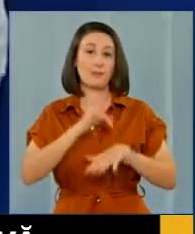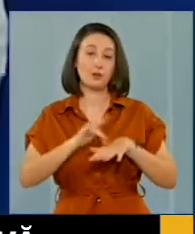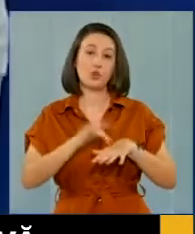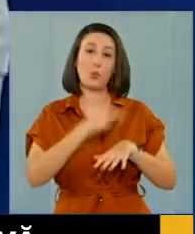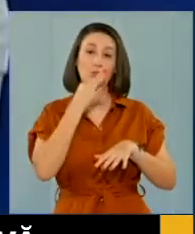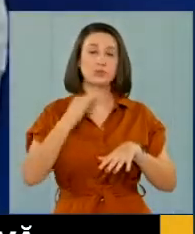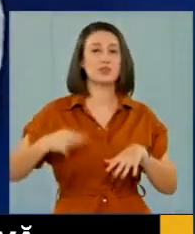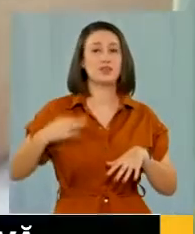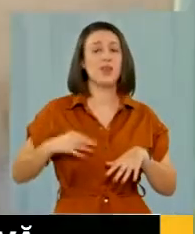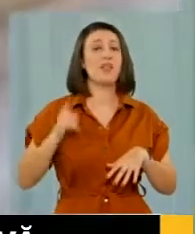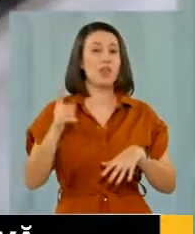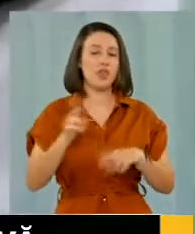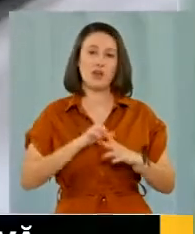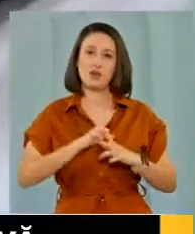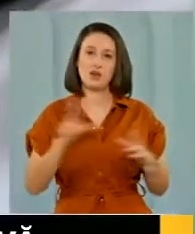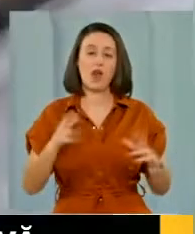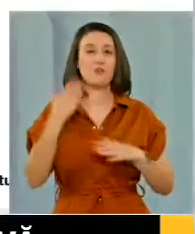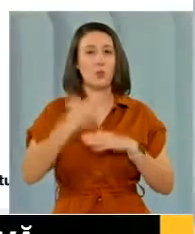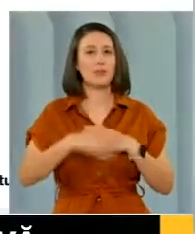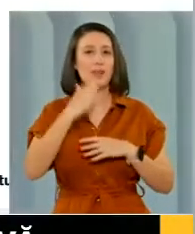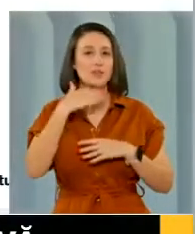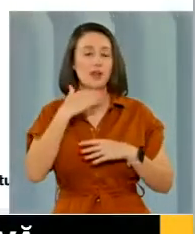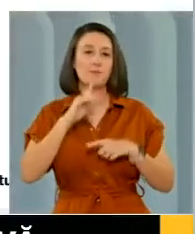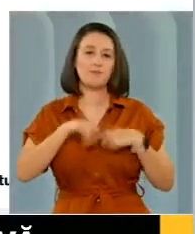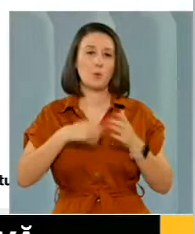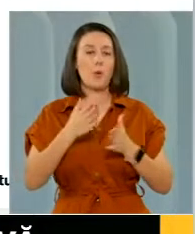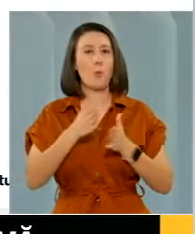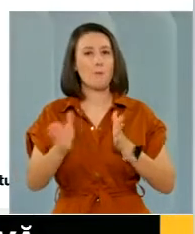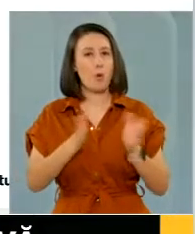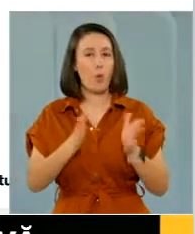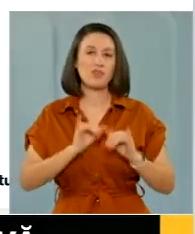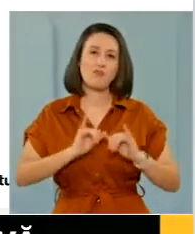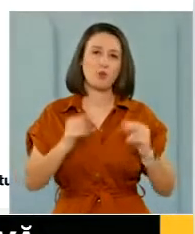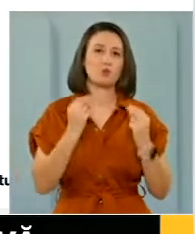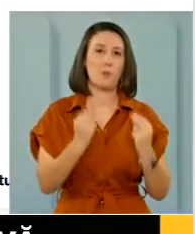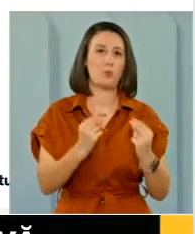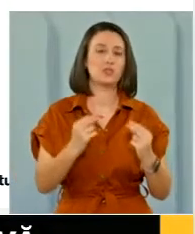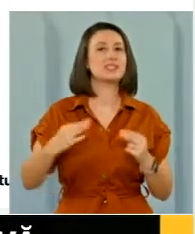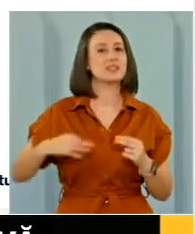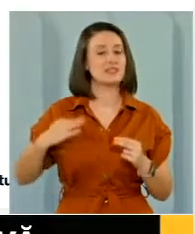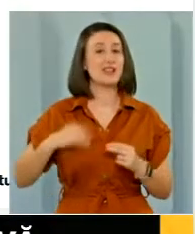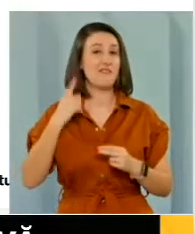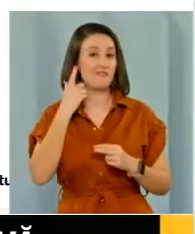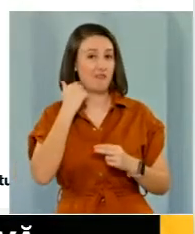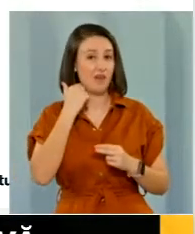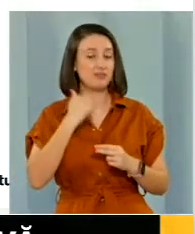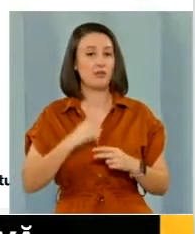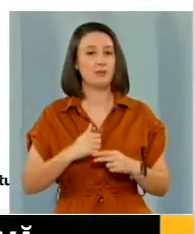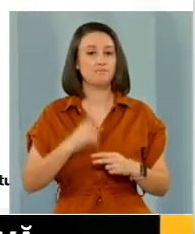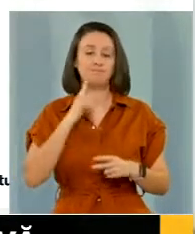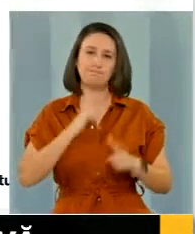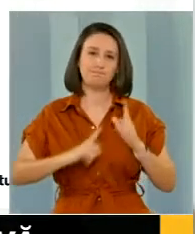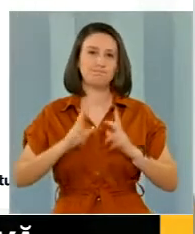susțin că starea de sănătate sa agravat în ultimele zile după o perioadă cu o evoluție favorabilă starea clinică a fetiței transplantate a